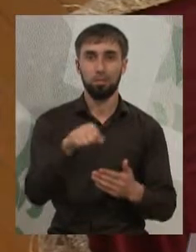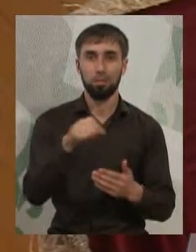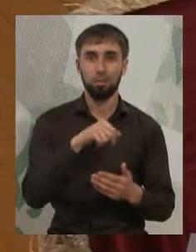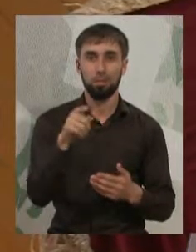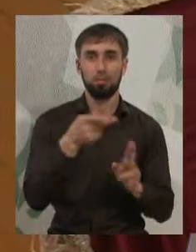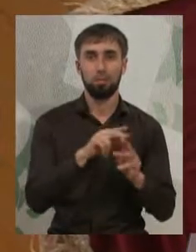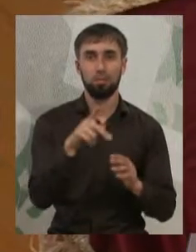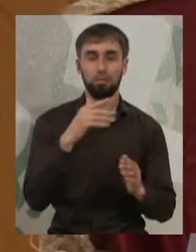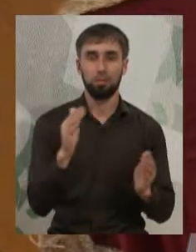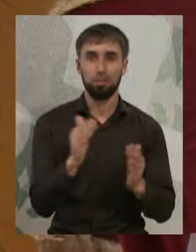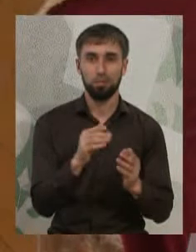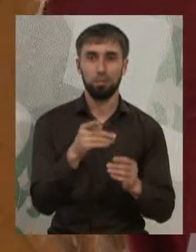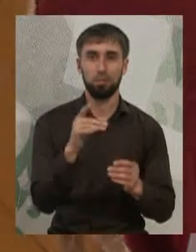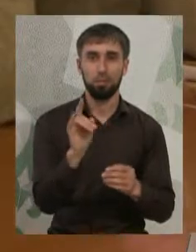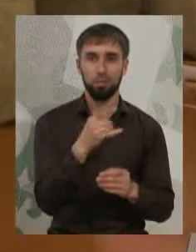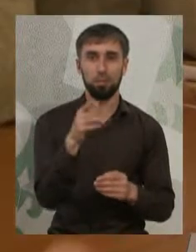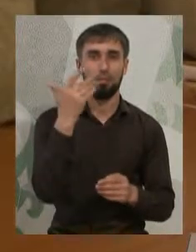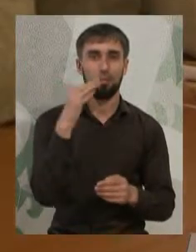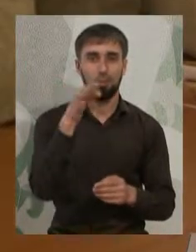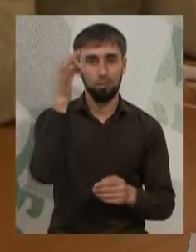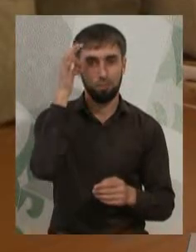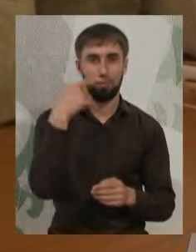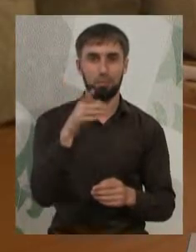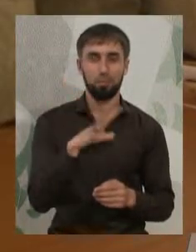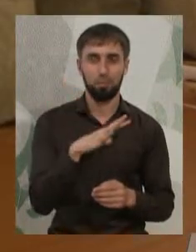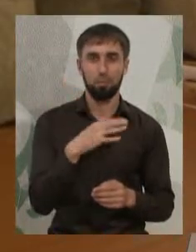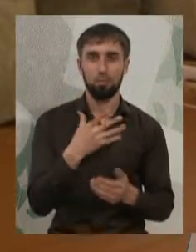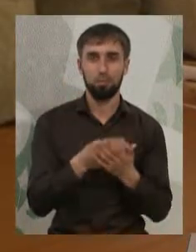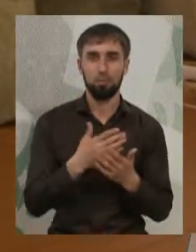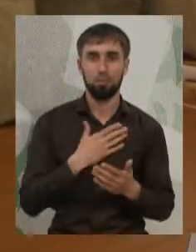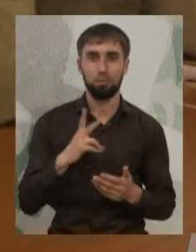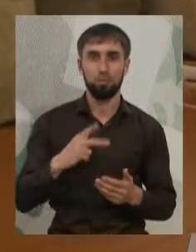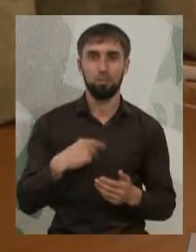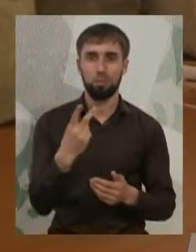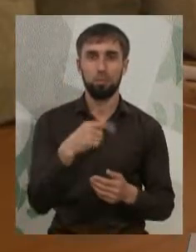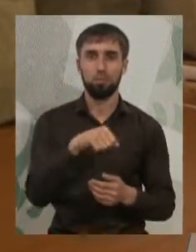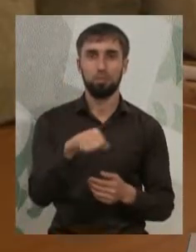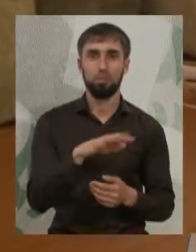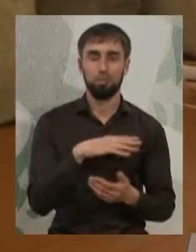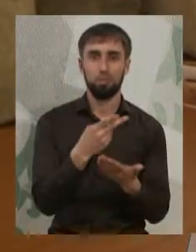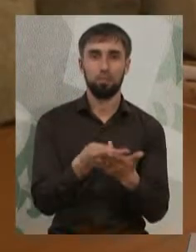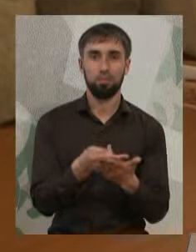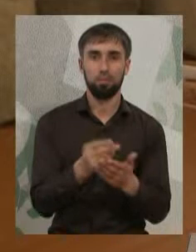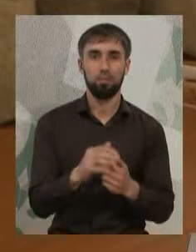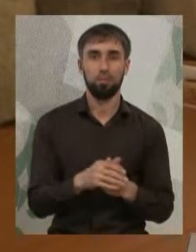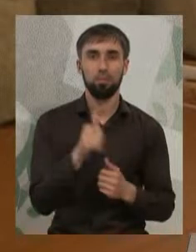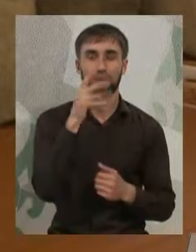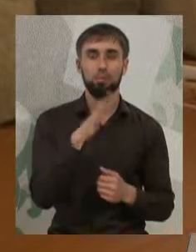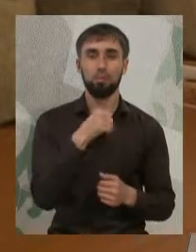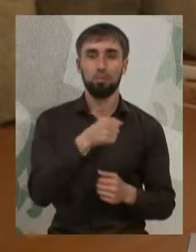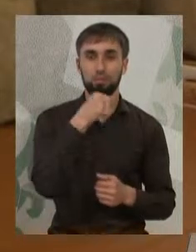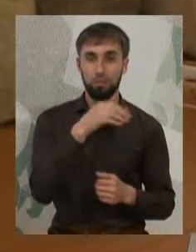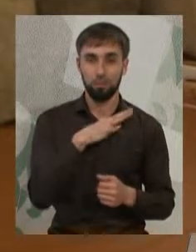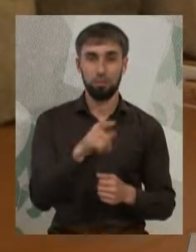больших размеров, подарила ей когда-то свекровь. В этой люльке лежали мои две дочери. Что самое интересное, они уже когда старше становились, они